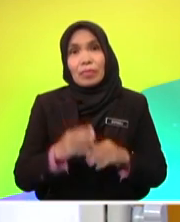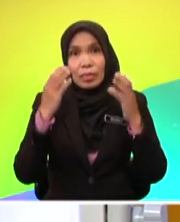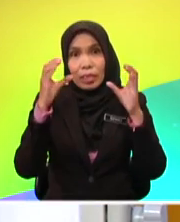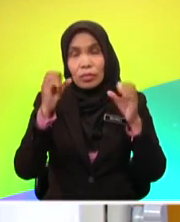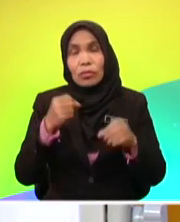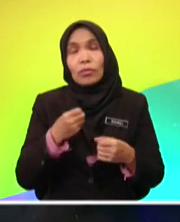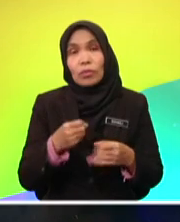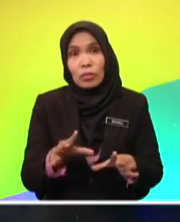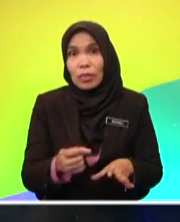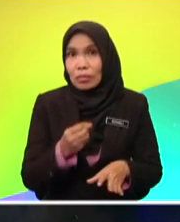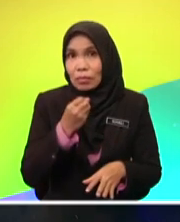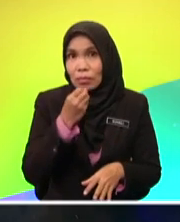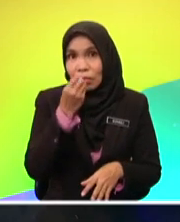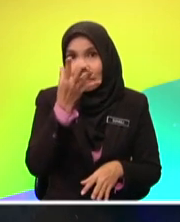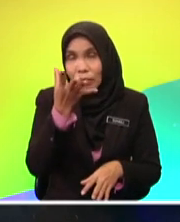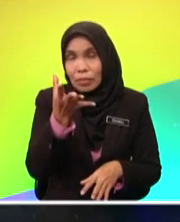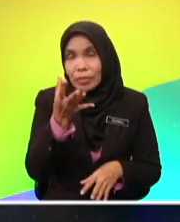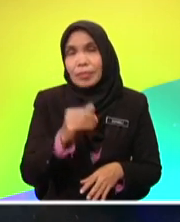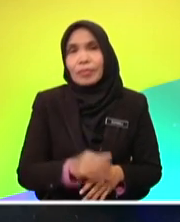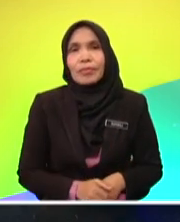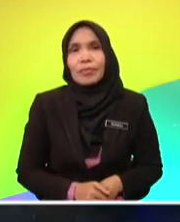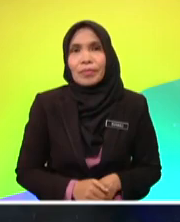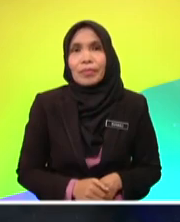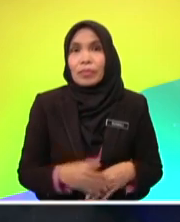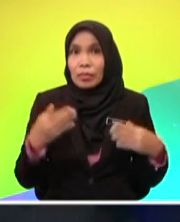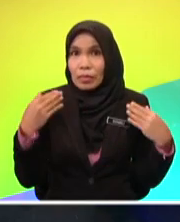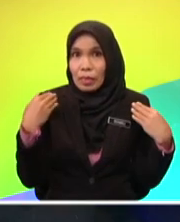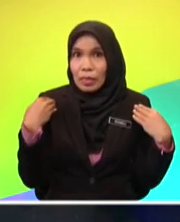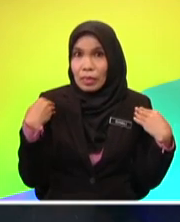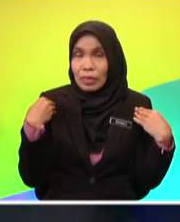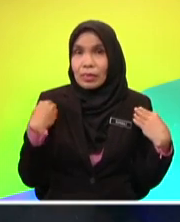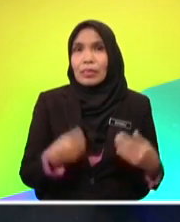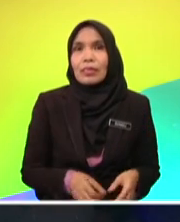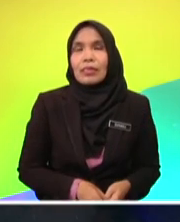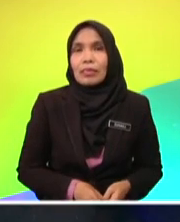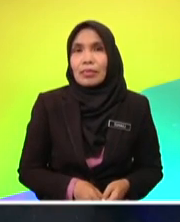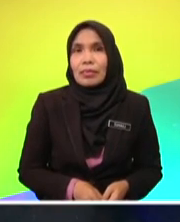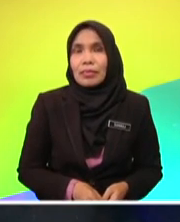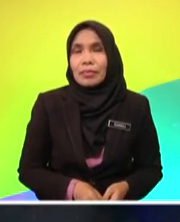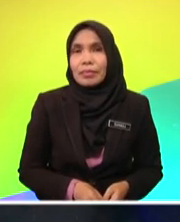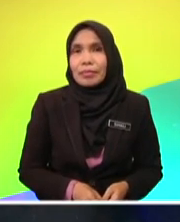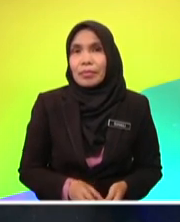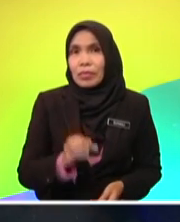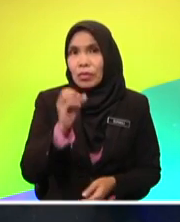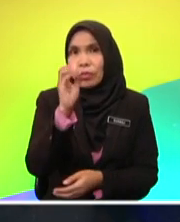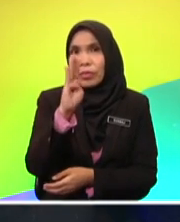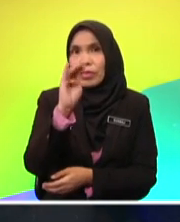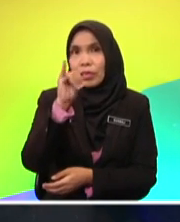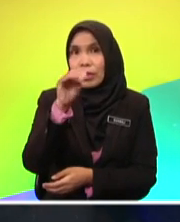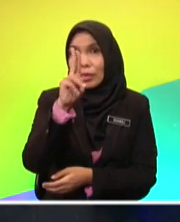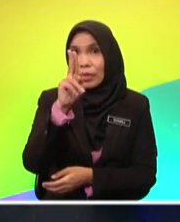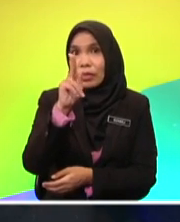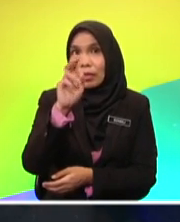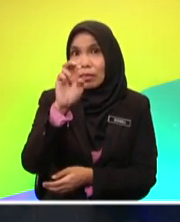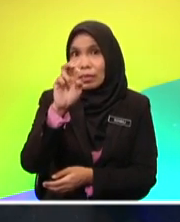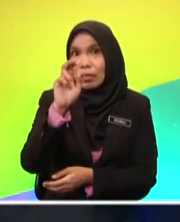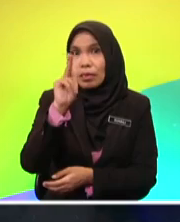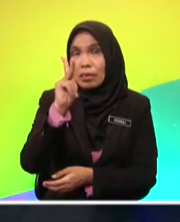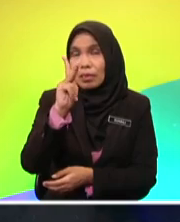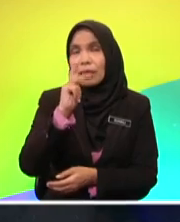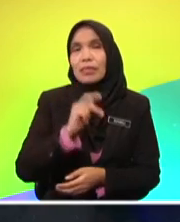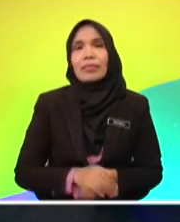objek ataupun benda yang boleh dihasilkan daripada pokok kelapa. Sekarang cikgu minta Kak Rina untuk